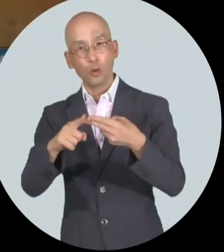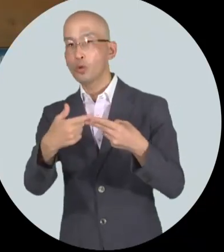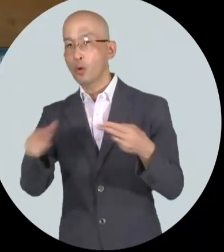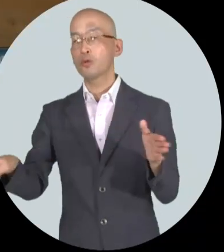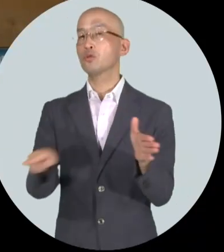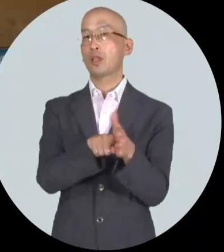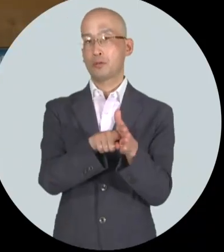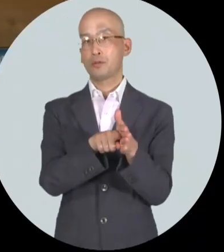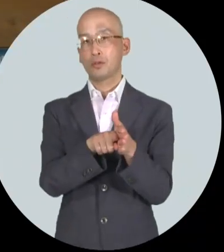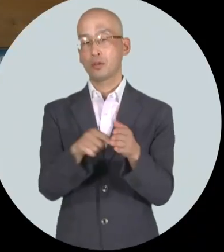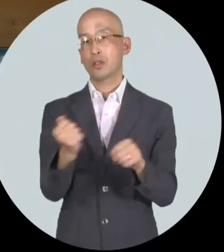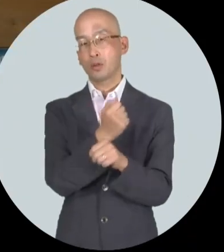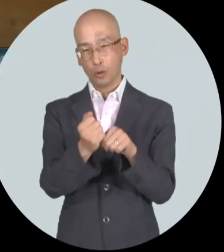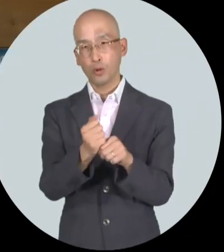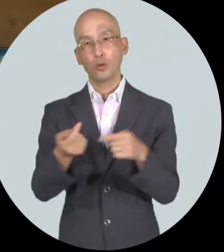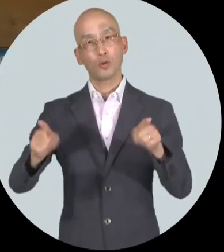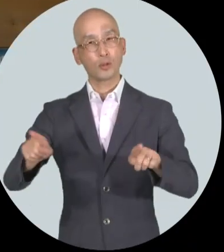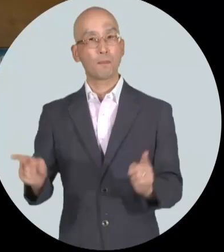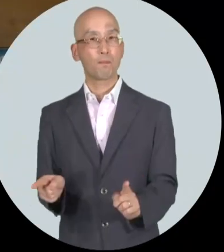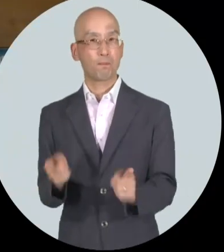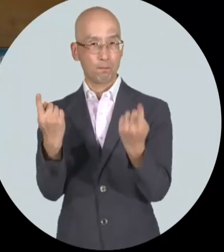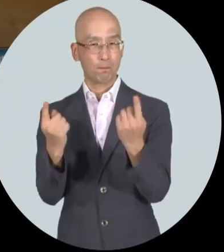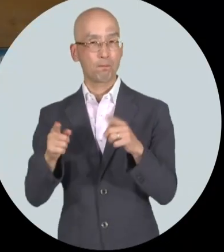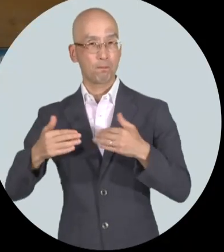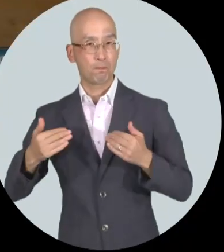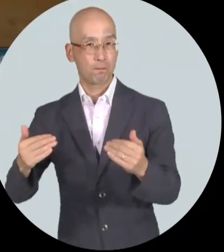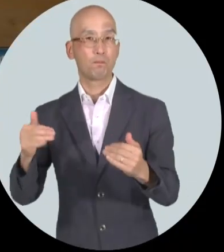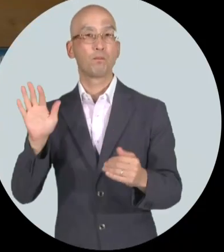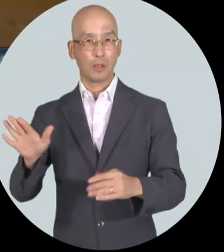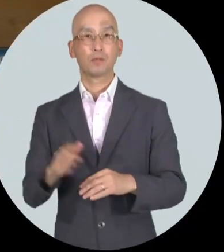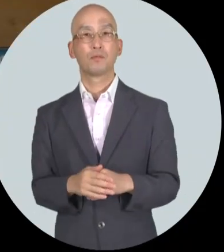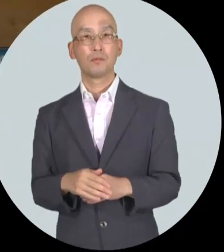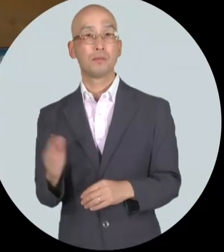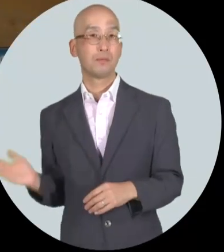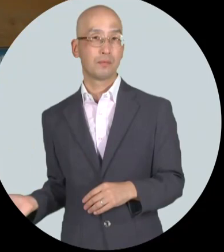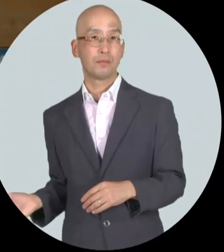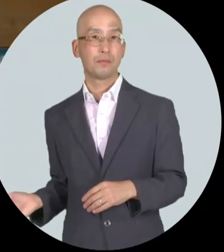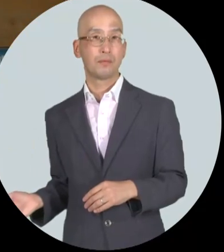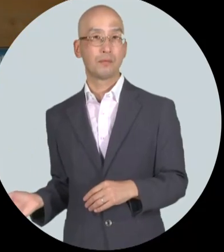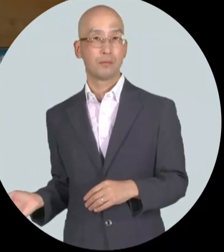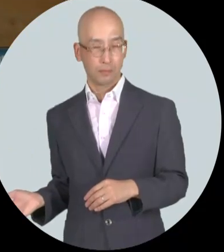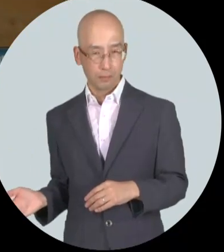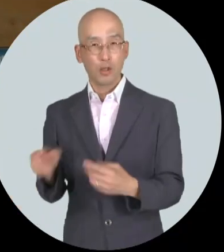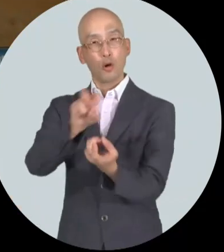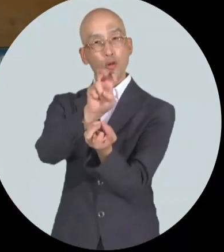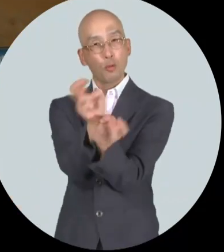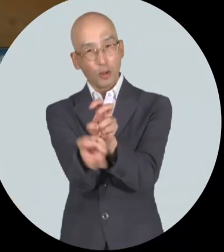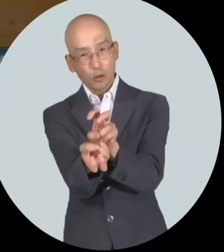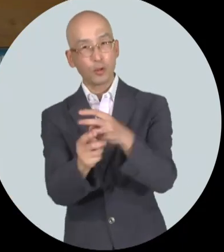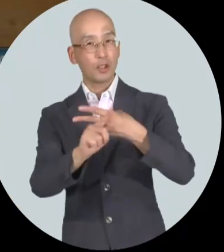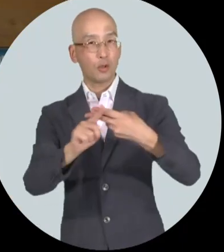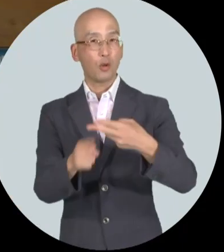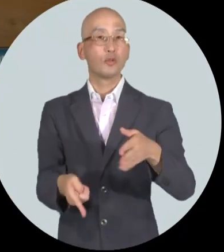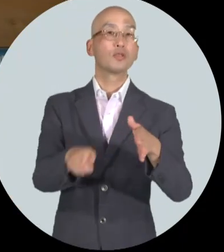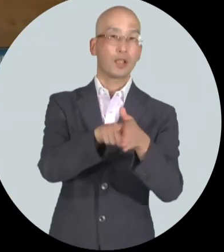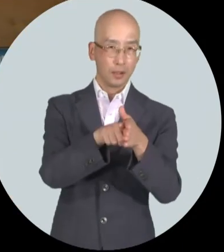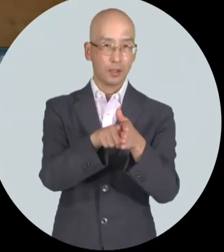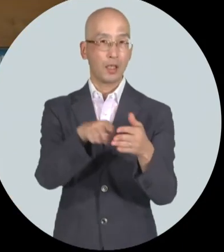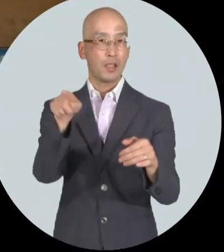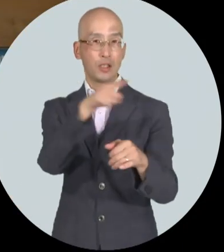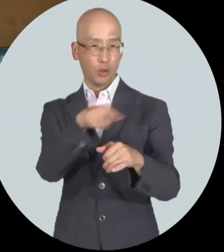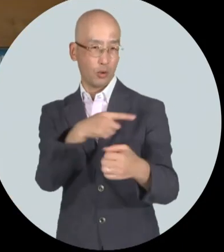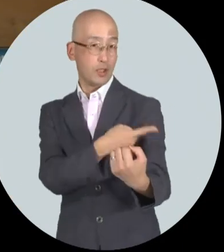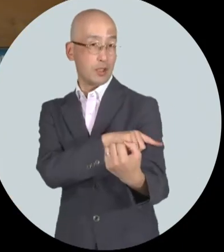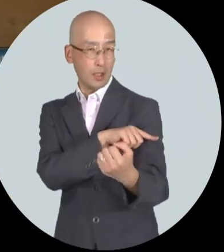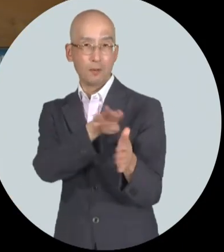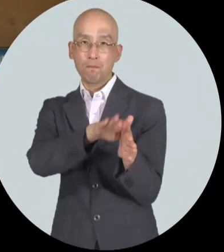まして補助するものでございます。例えば下に例があります。工作機にロボット機能を付加して、省人化ですね、省力化